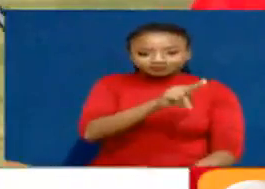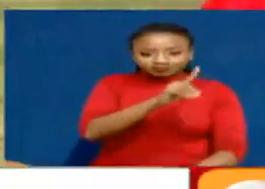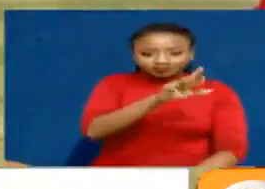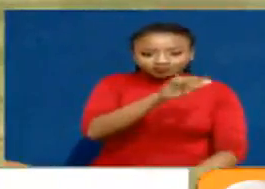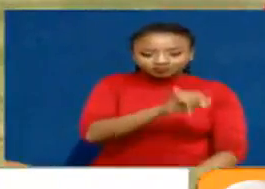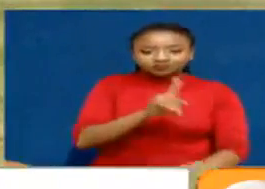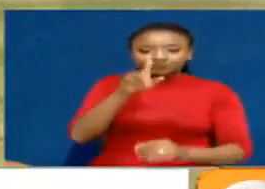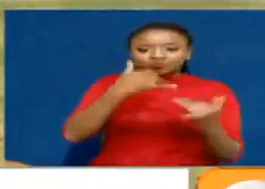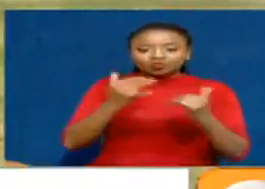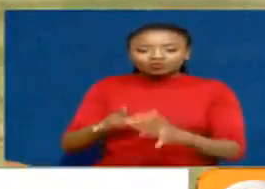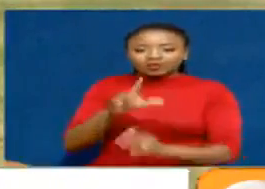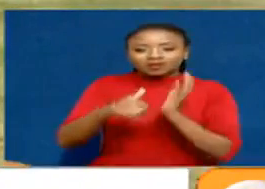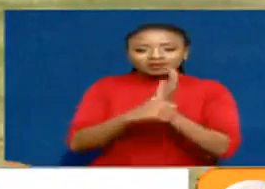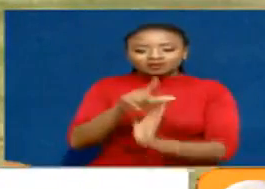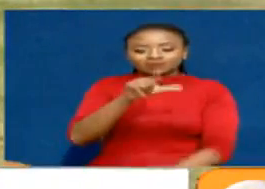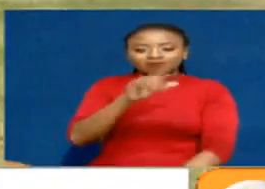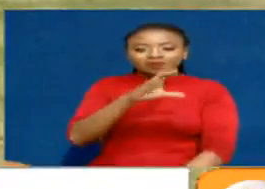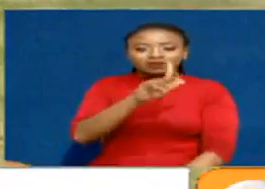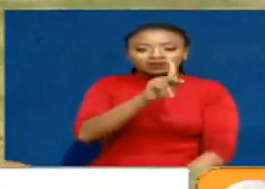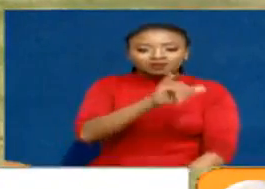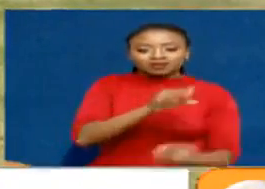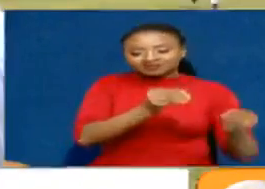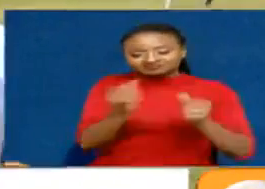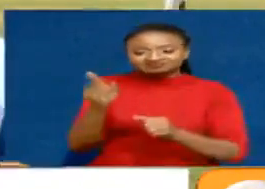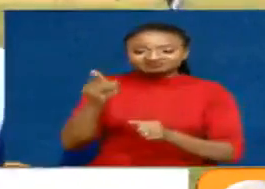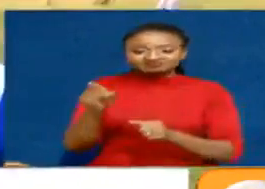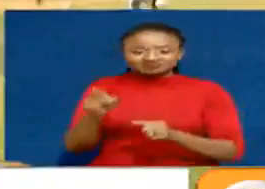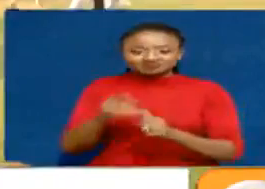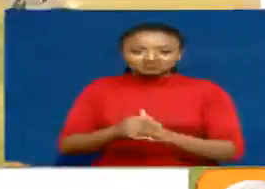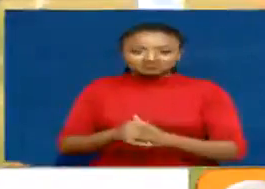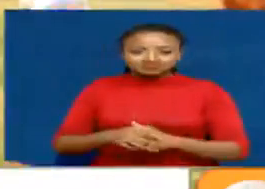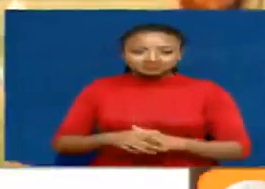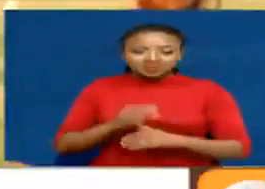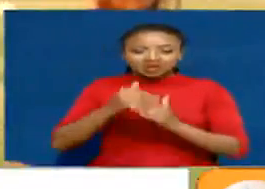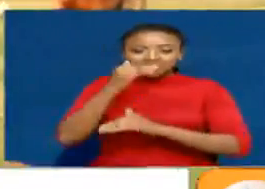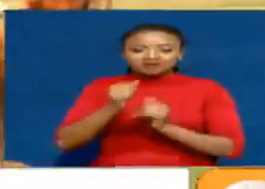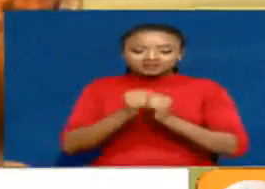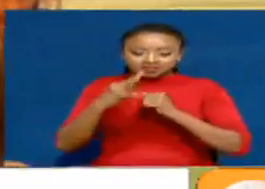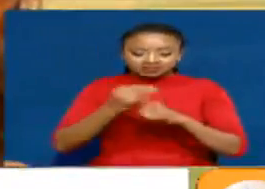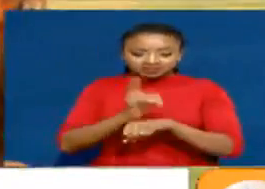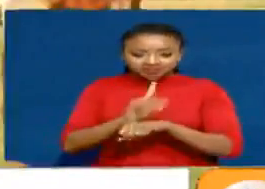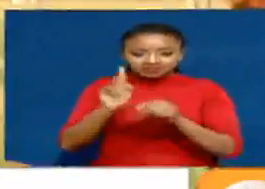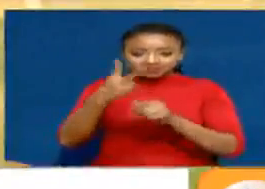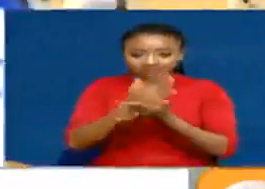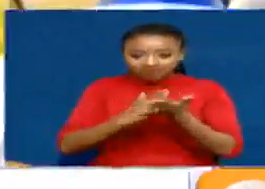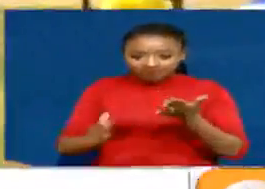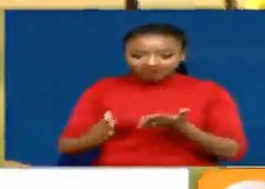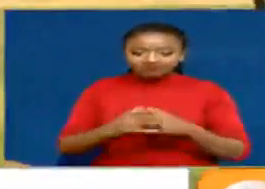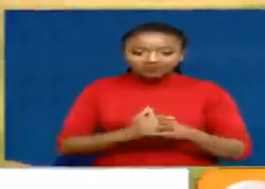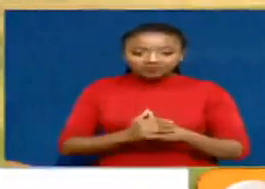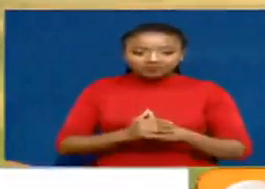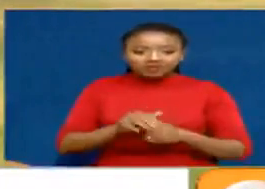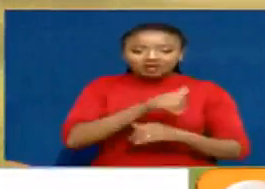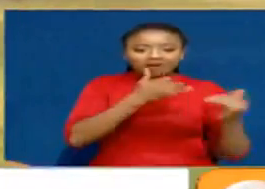ligi. Mchezaji Lucky Kaingu aliweka Stima kifua mbele baada ya dakika 18. Katika kipindi cha pili mwenzake Keith